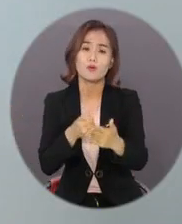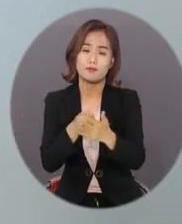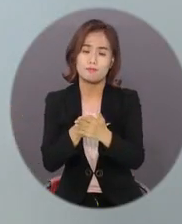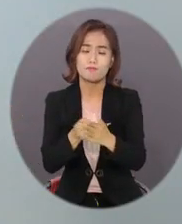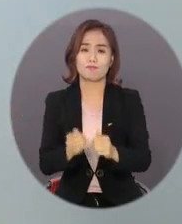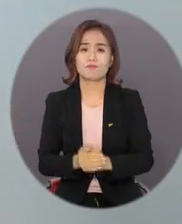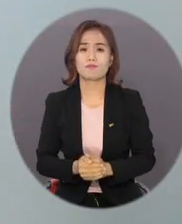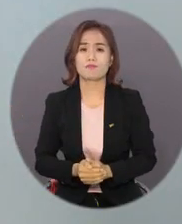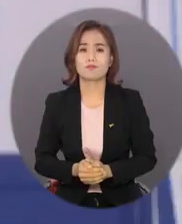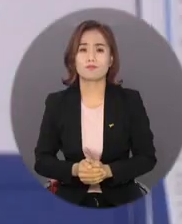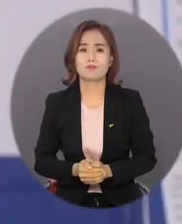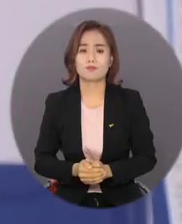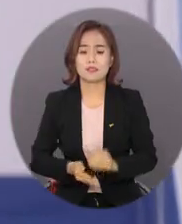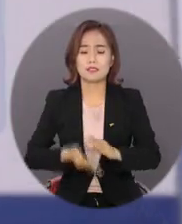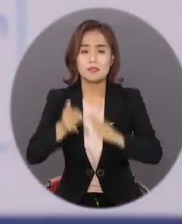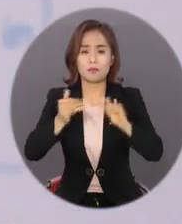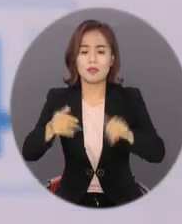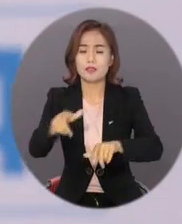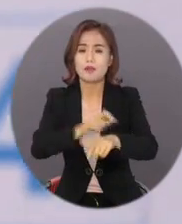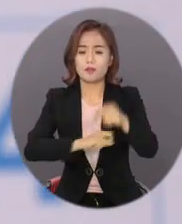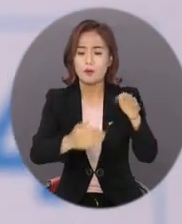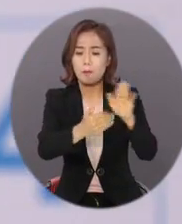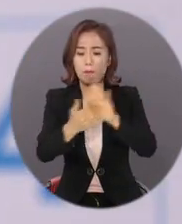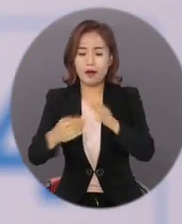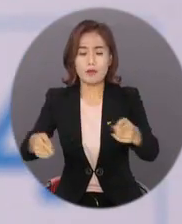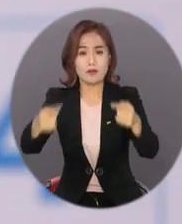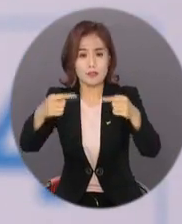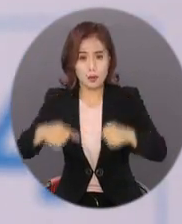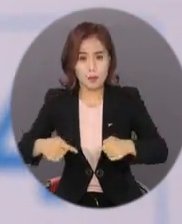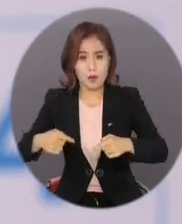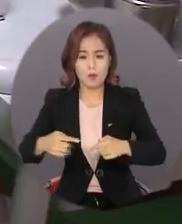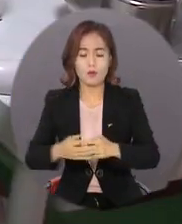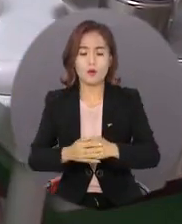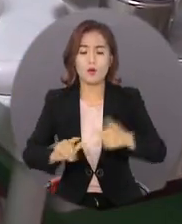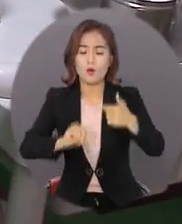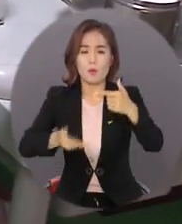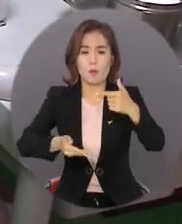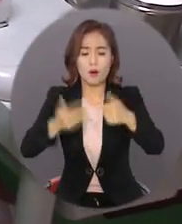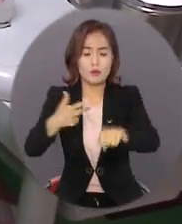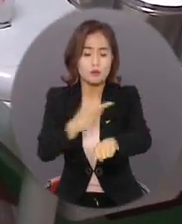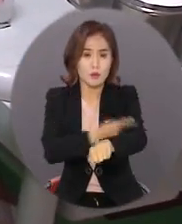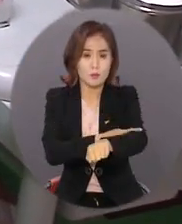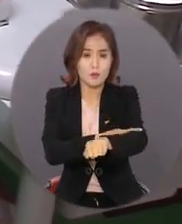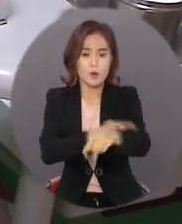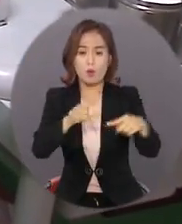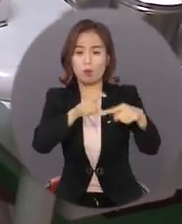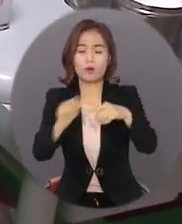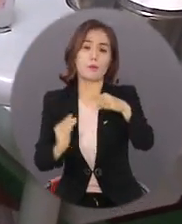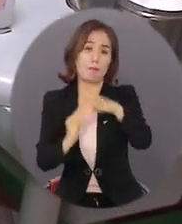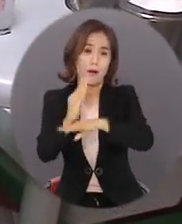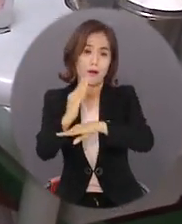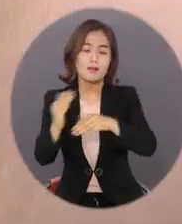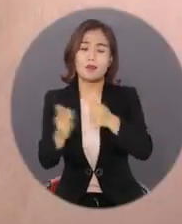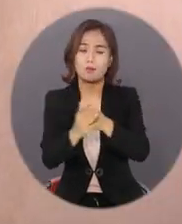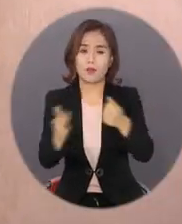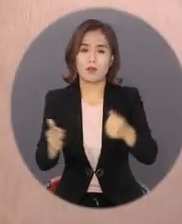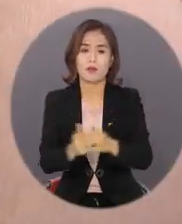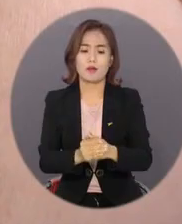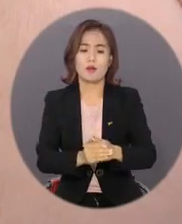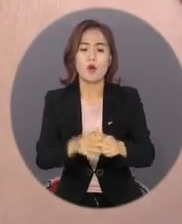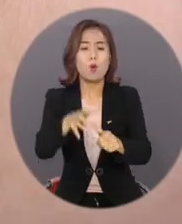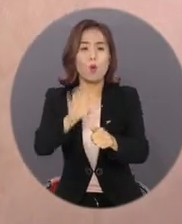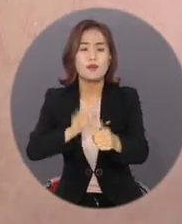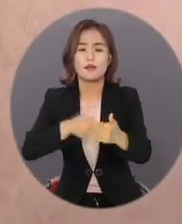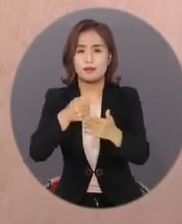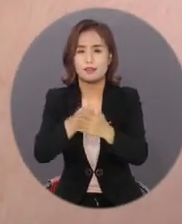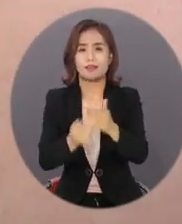내렸습니다. 여기에 시민들의 적극적인 방역 참여와 상반기 접종 목표를 훌쩍 넘긴 백신 접종률도 완화